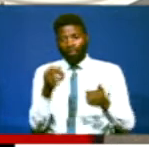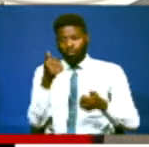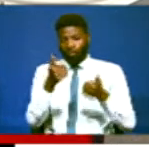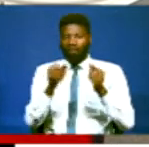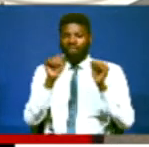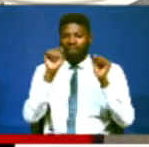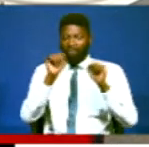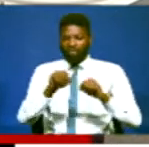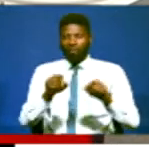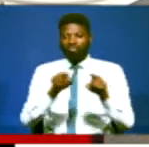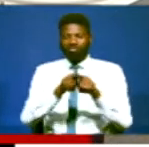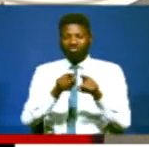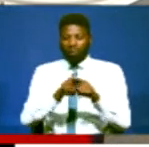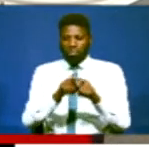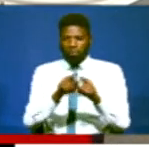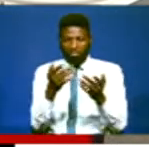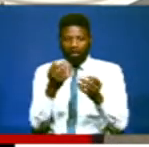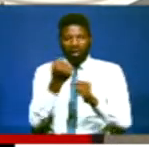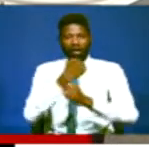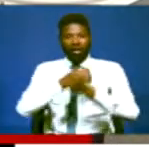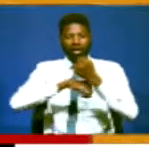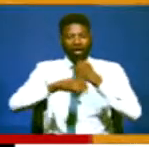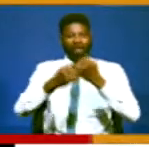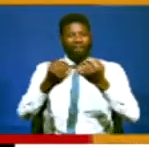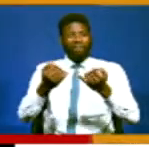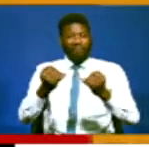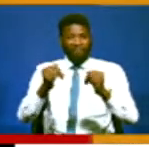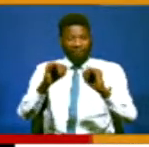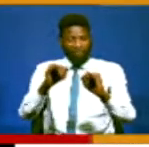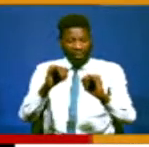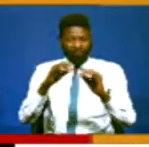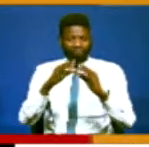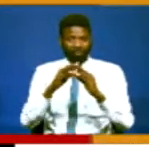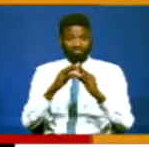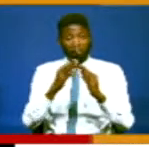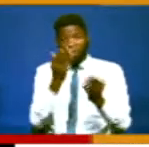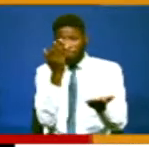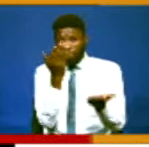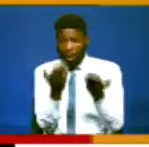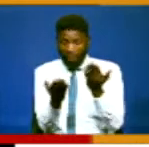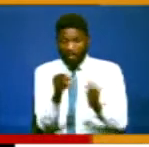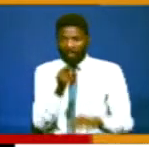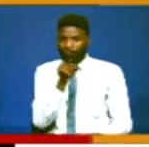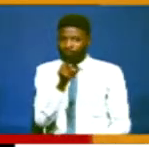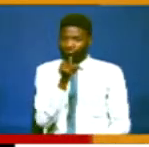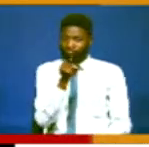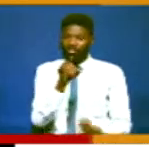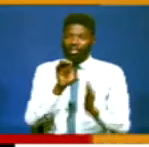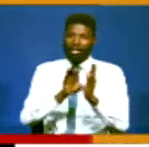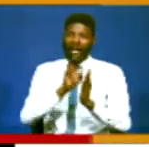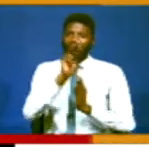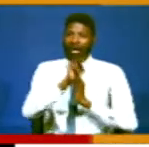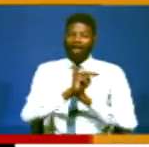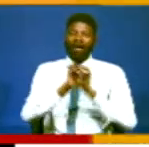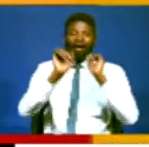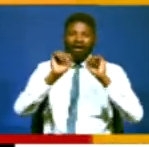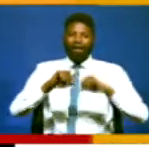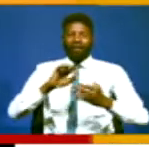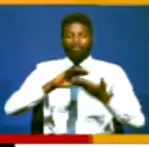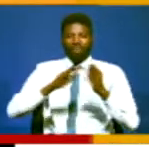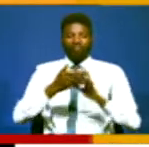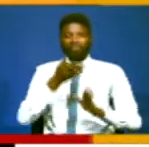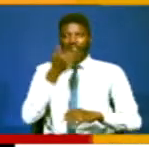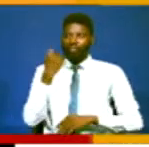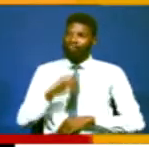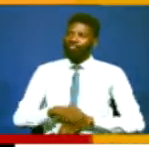kufuatiliwa ama kutekelezwa kwa kweli mtaala huu ungekuwa bora zaidi? Ninashukuru sana ndugu Khaleed, pia